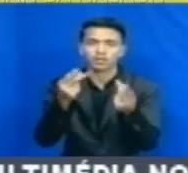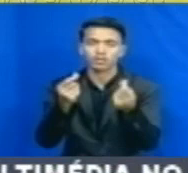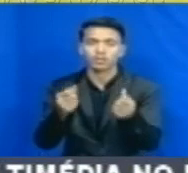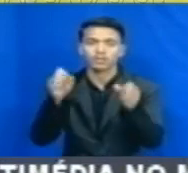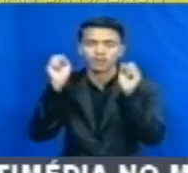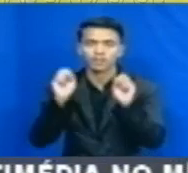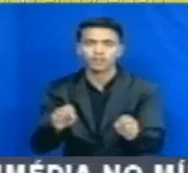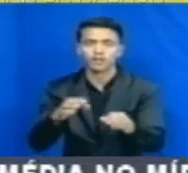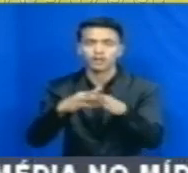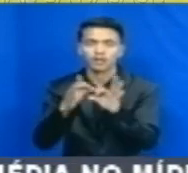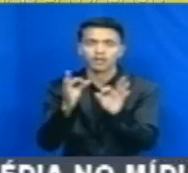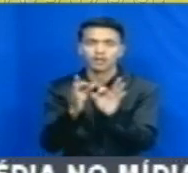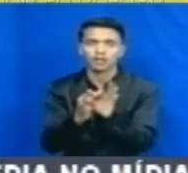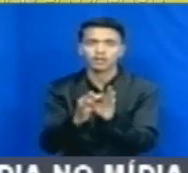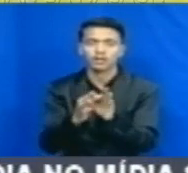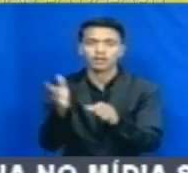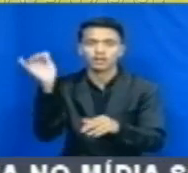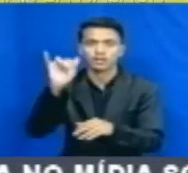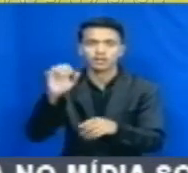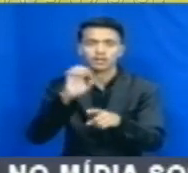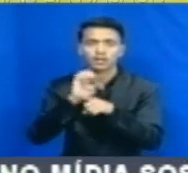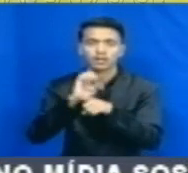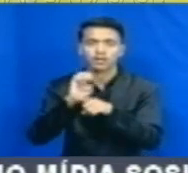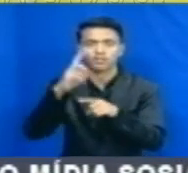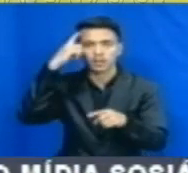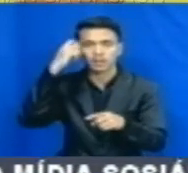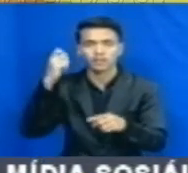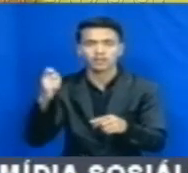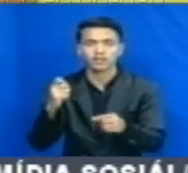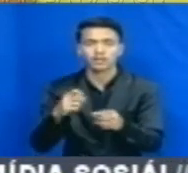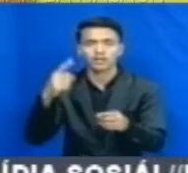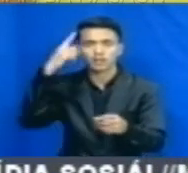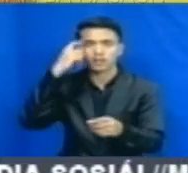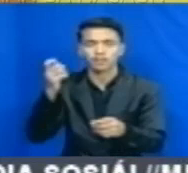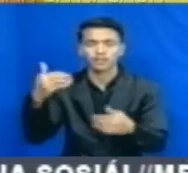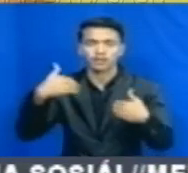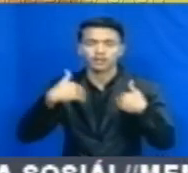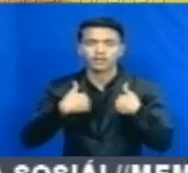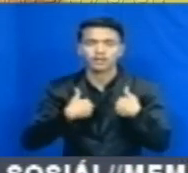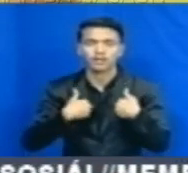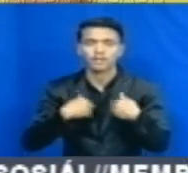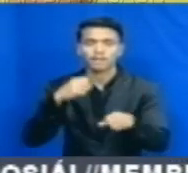para bele recupera sirania economia. Tamba sa. Tamba iha